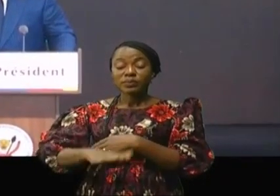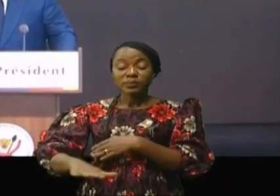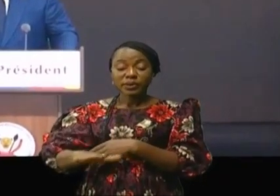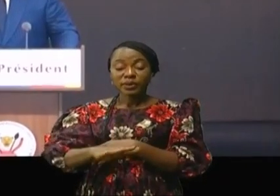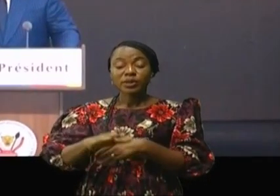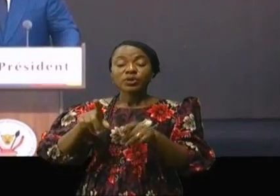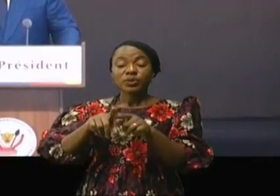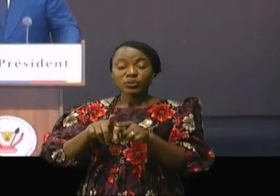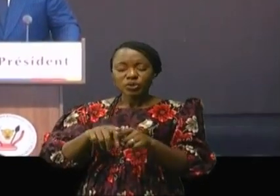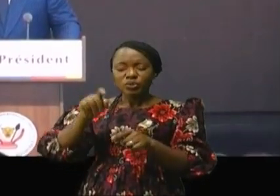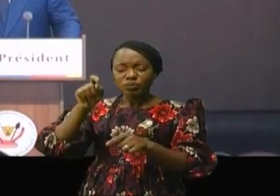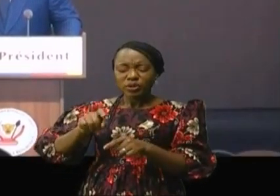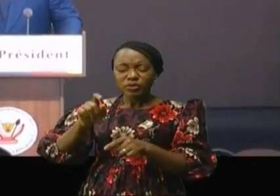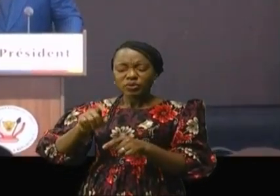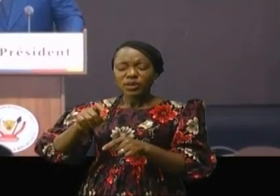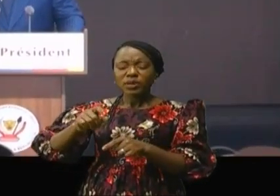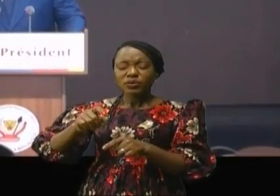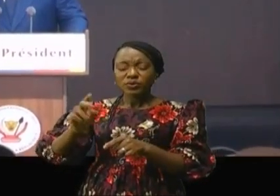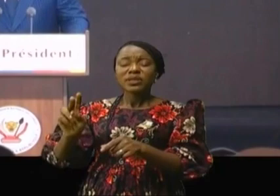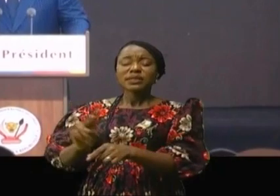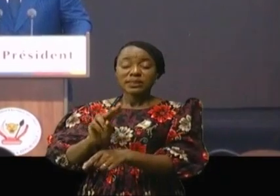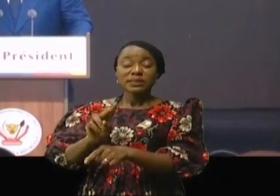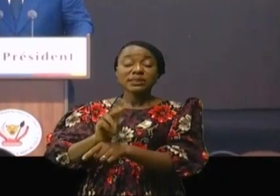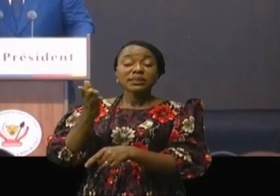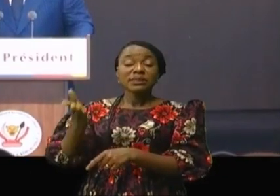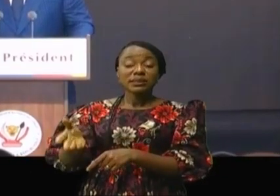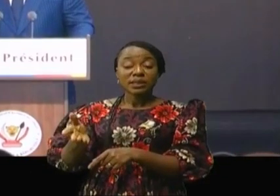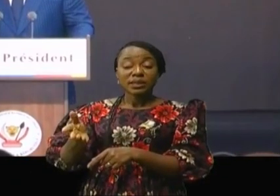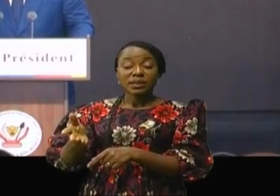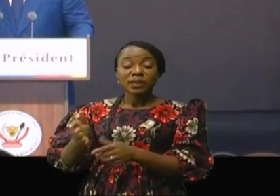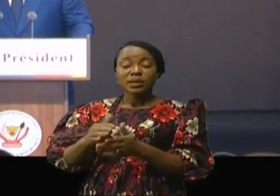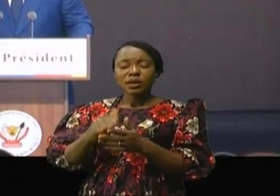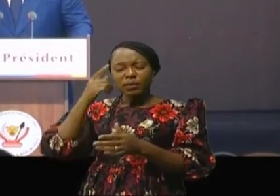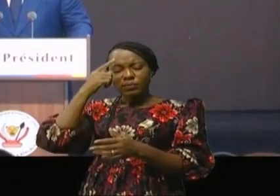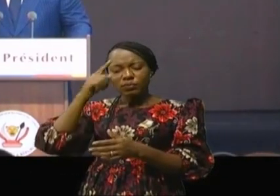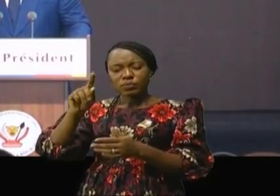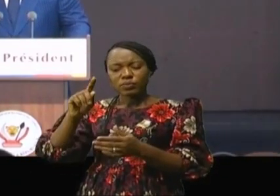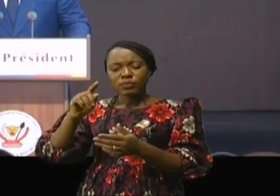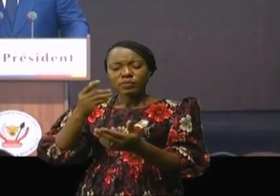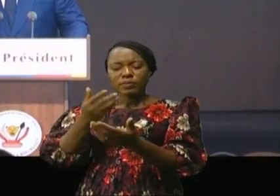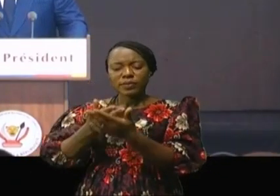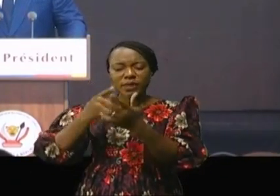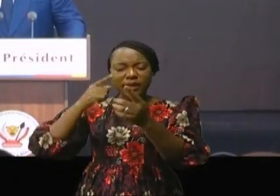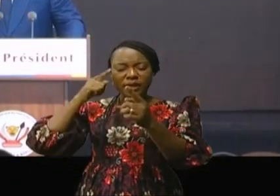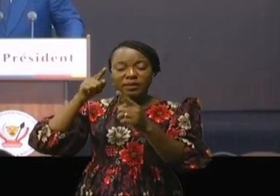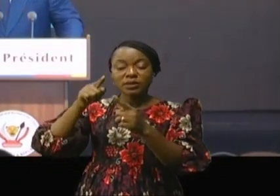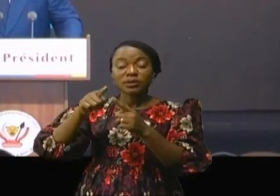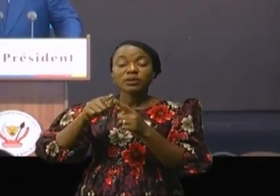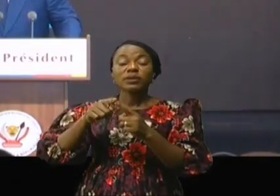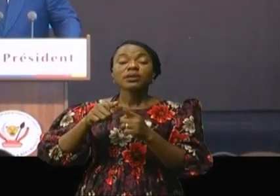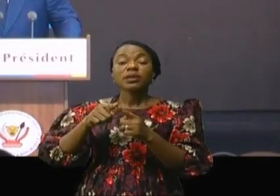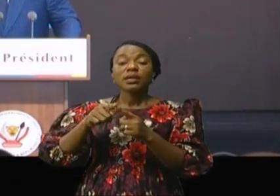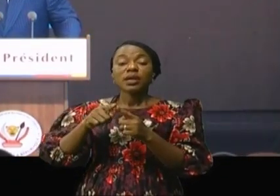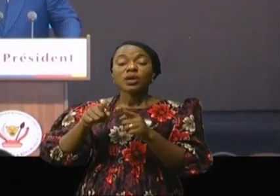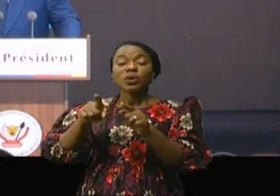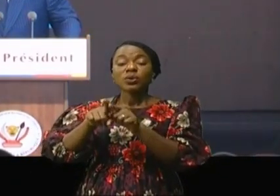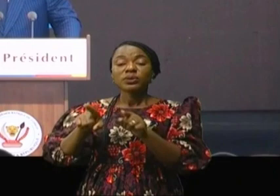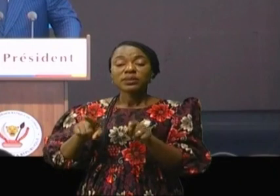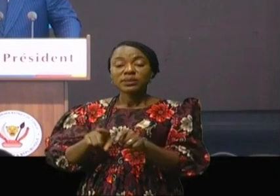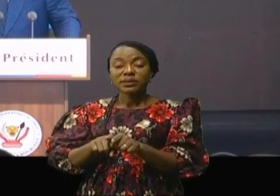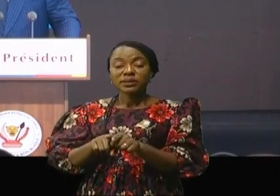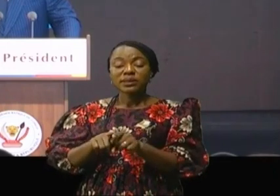de l'exploiter afin qu'il concoure à la réalisation de l'objectif primordial qui est celui